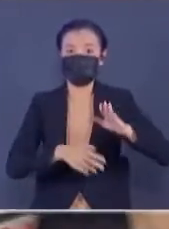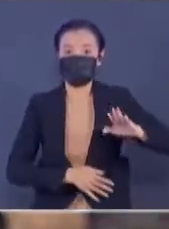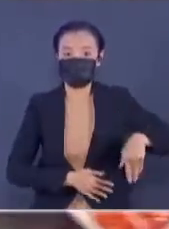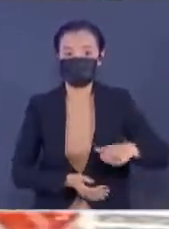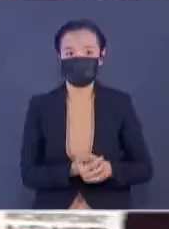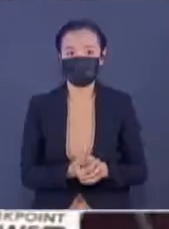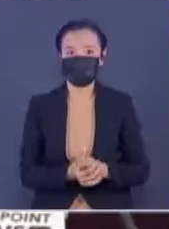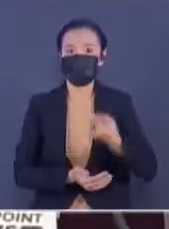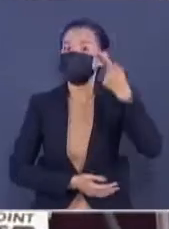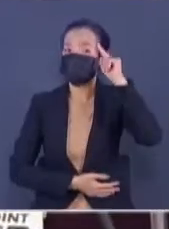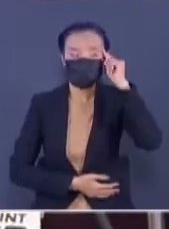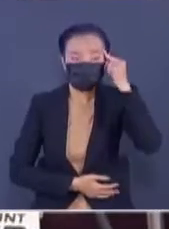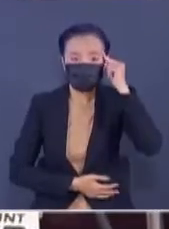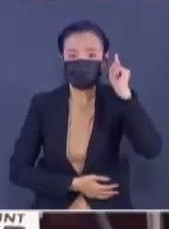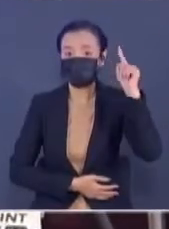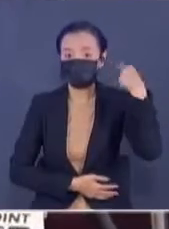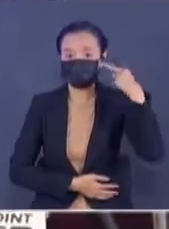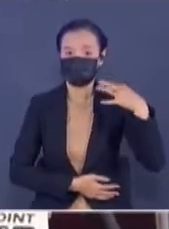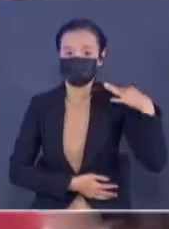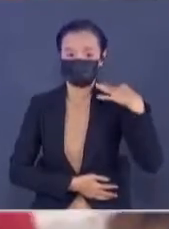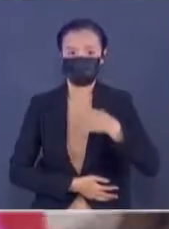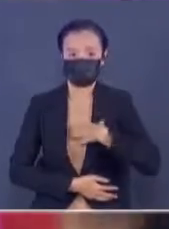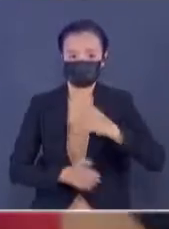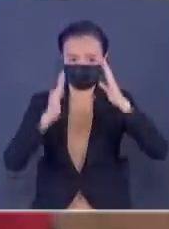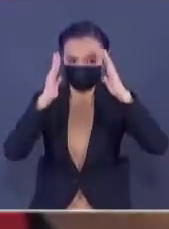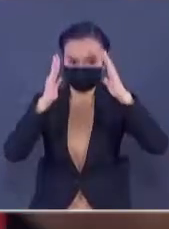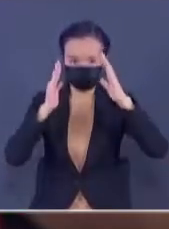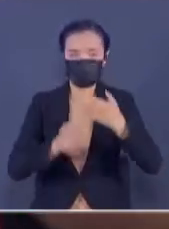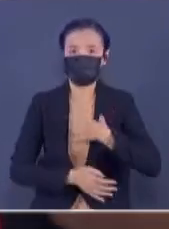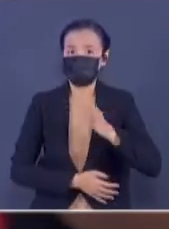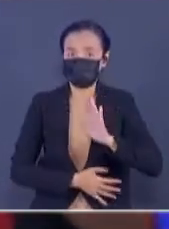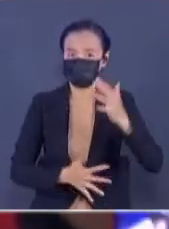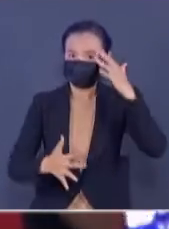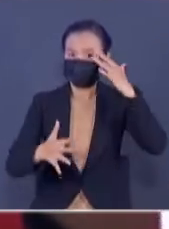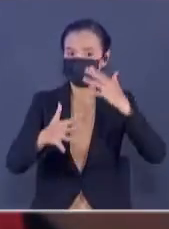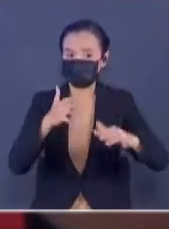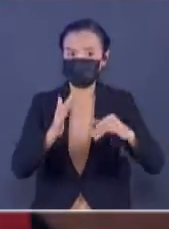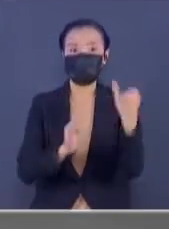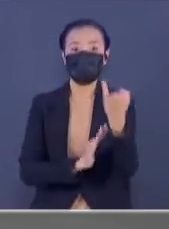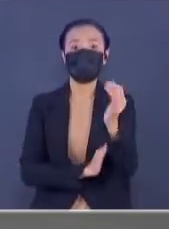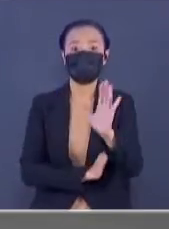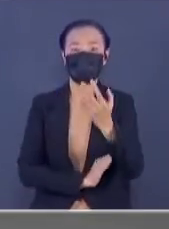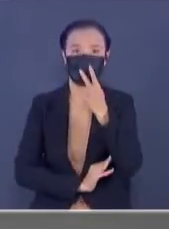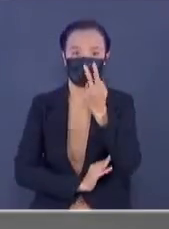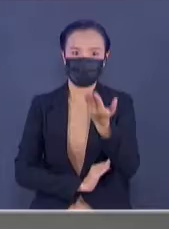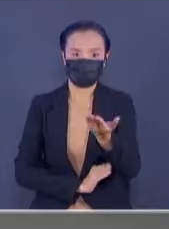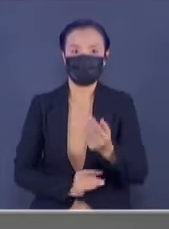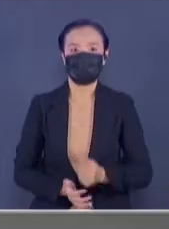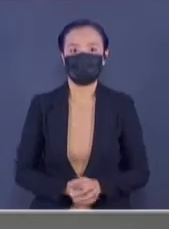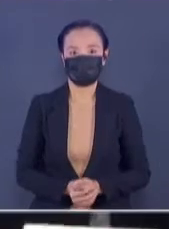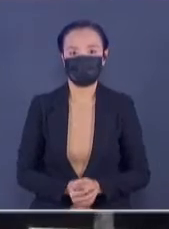อนชิลีไม่ได้รู้เรื่องอะไรด้วยเลยอยากให้มองถึงเจตนาแล้วก็ไม่อยากให้บิดเบือนไปในทางที่ไม่ดีไปฟังเสียงสัมภาษณ์กัน